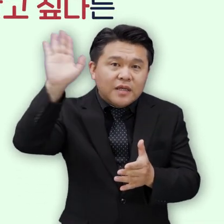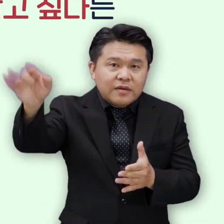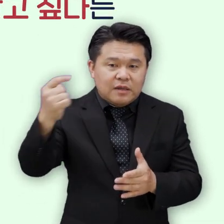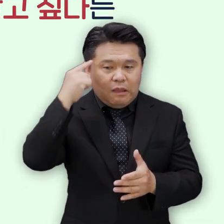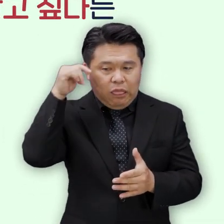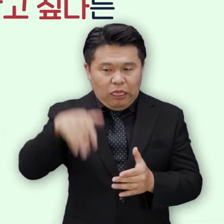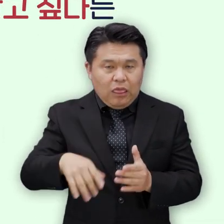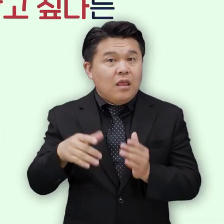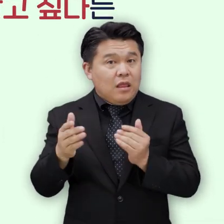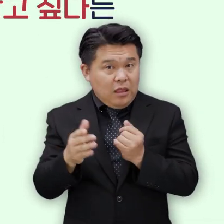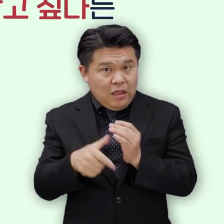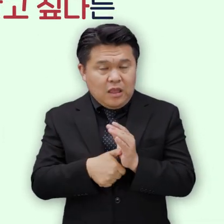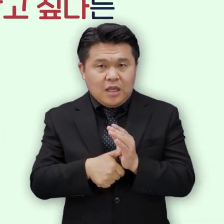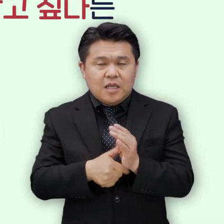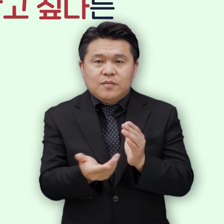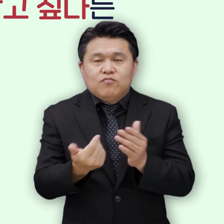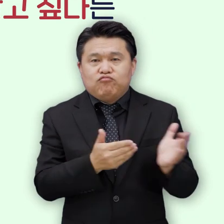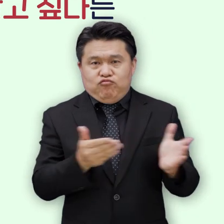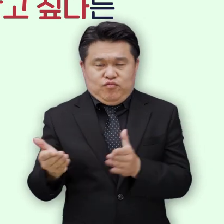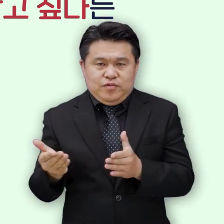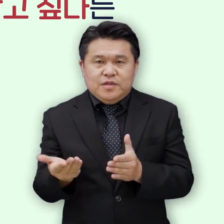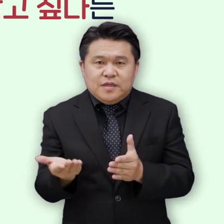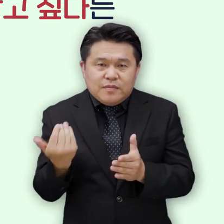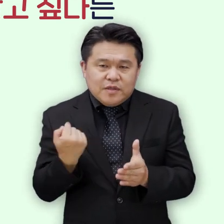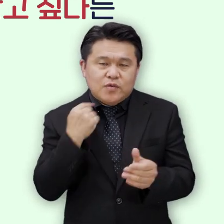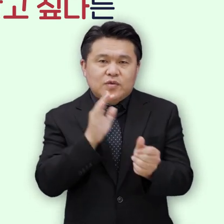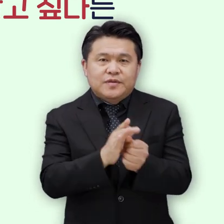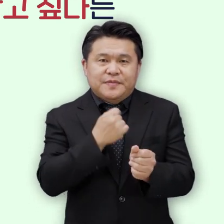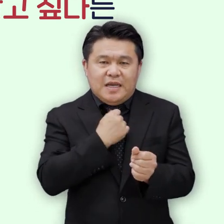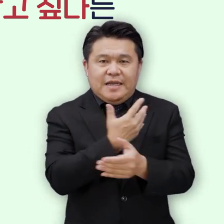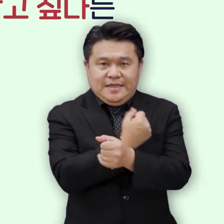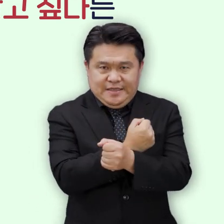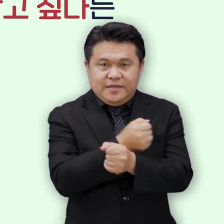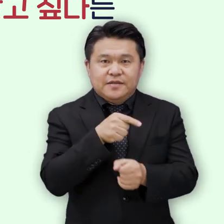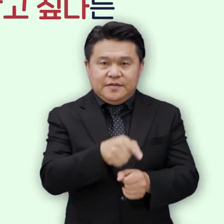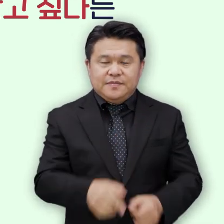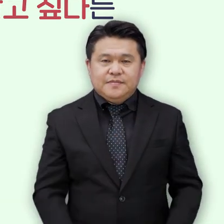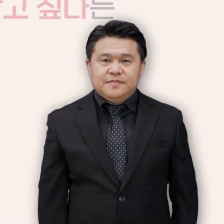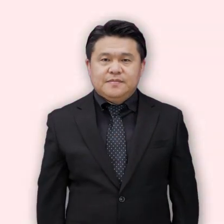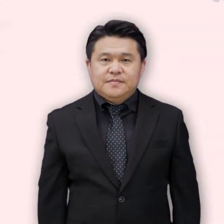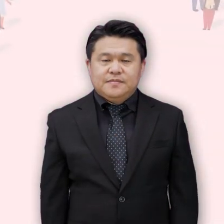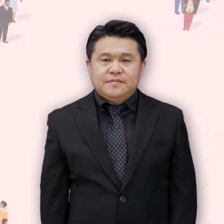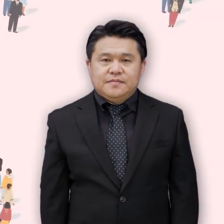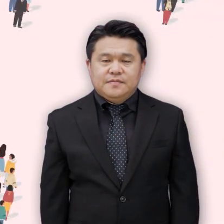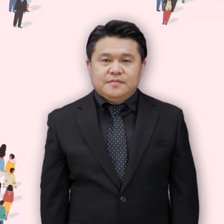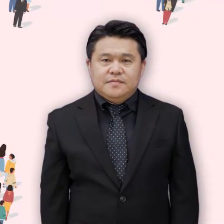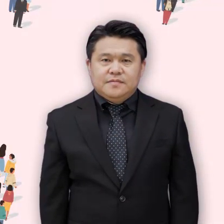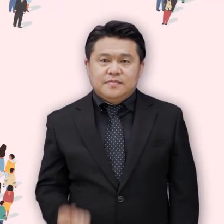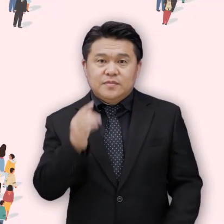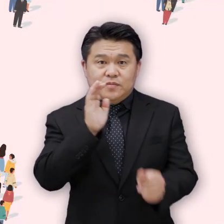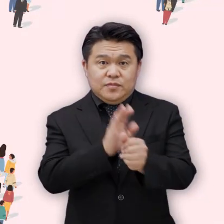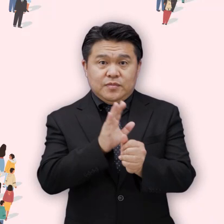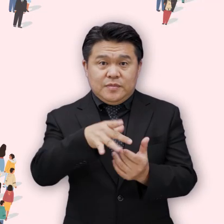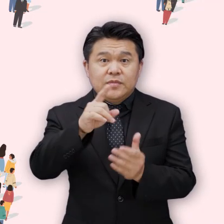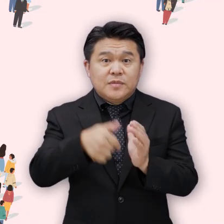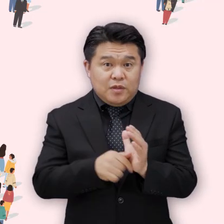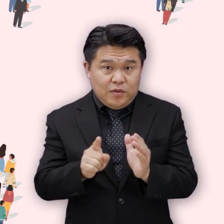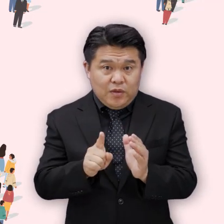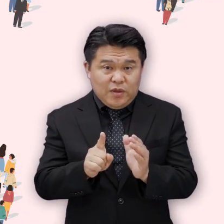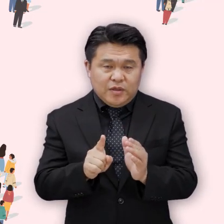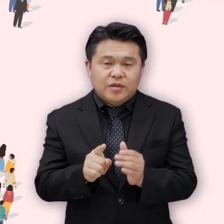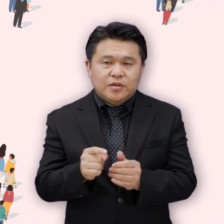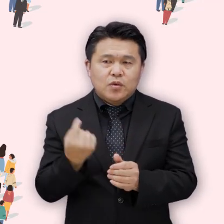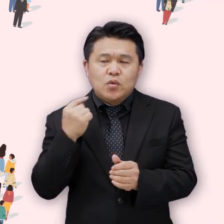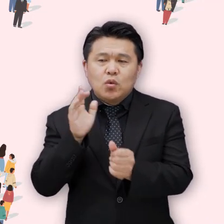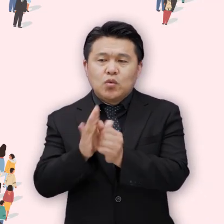미래 정신적 문제가 발생했을 때를 대비하여 미리 후견을 받고 싶다는 계약을 하는 것입니다. 후견인 선정 시에는